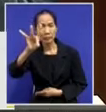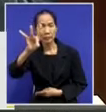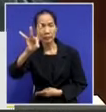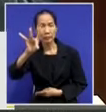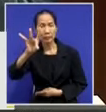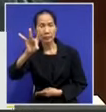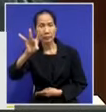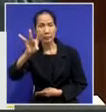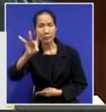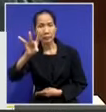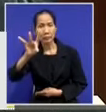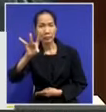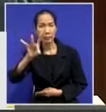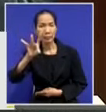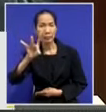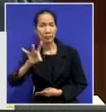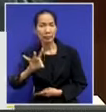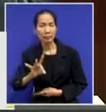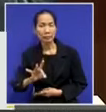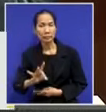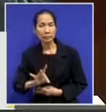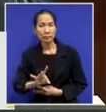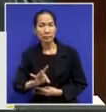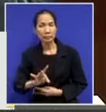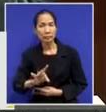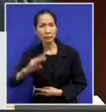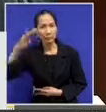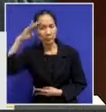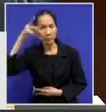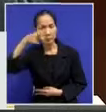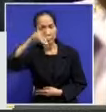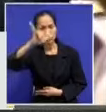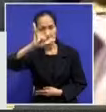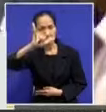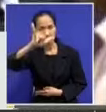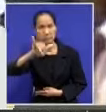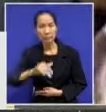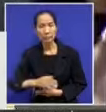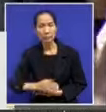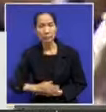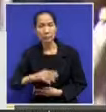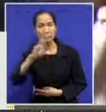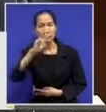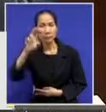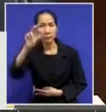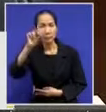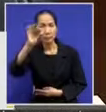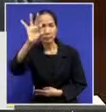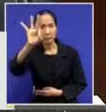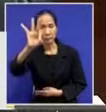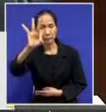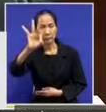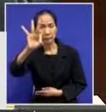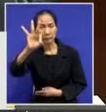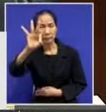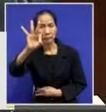นัชชาโลสถาพรพิพิธ พลเอกประยุทธ์จันทร์โอชาค่ะ 639